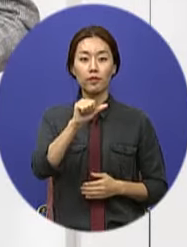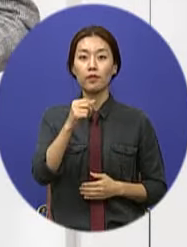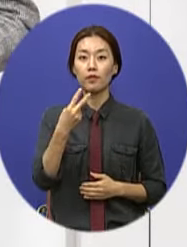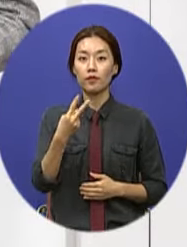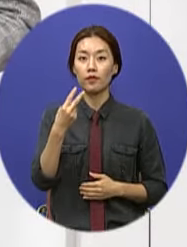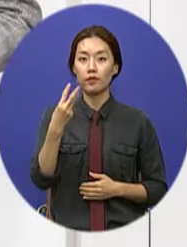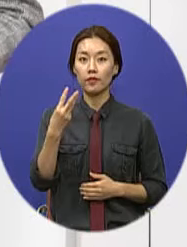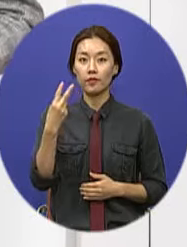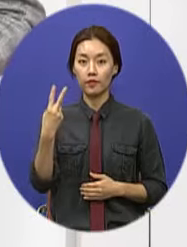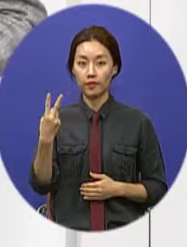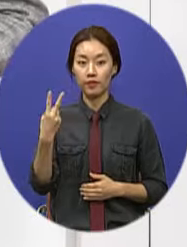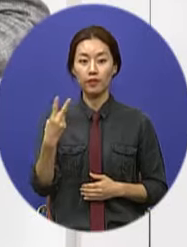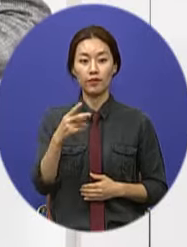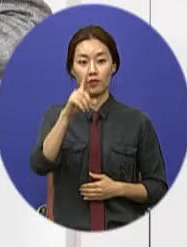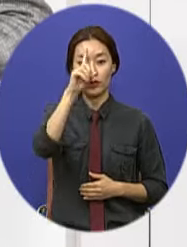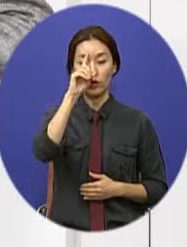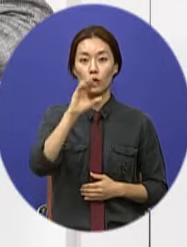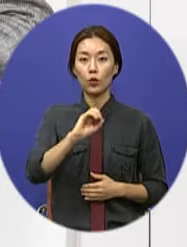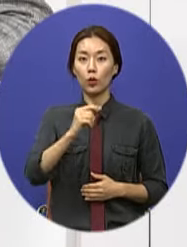010-9671, 010-5232님, 네.